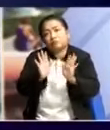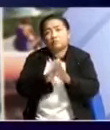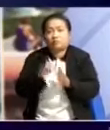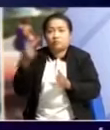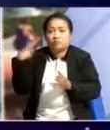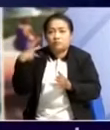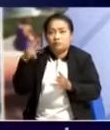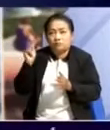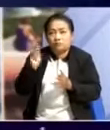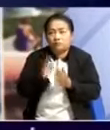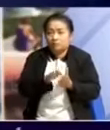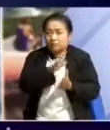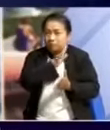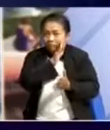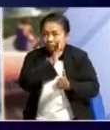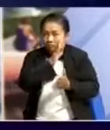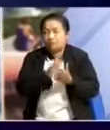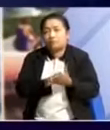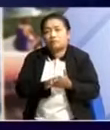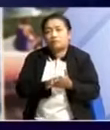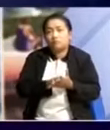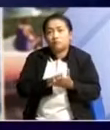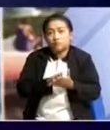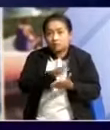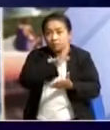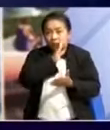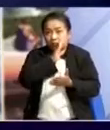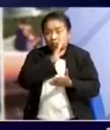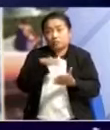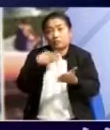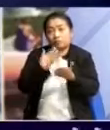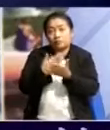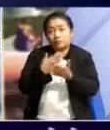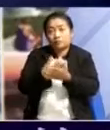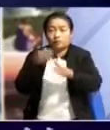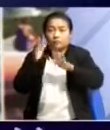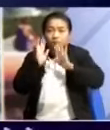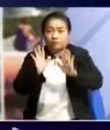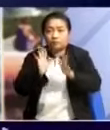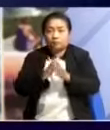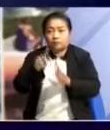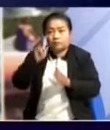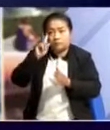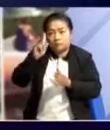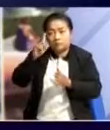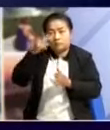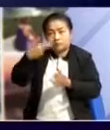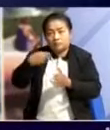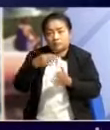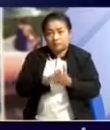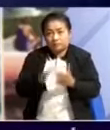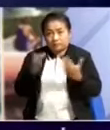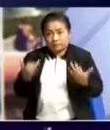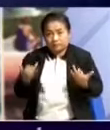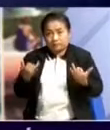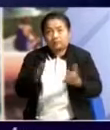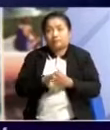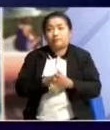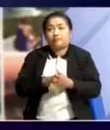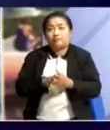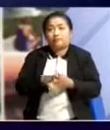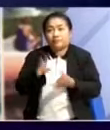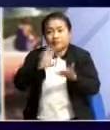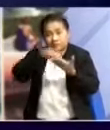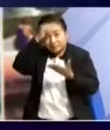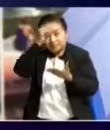วงให้เราเนี่ยตกหลุมพรางด้วยนะคุณโดยเฉพาะน้องๆนักศึกษาคุณเชื่อไหมว่าน้องๆนักศึกษาหนึ่งในเนี้ยมีน้องๆนักศึกษ